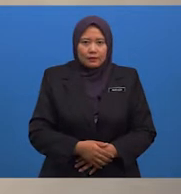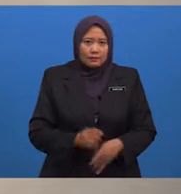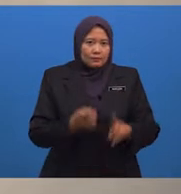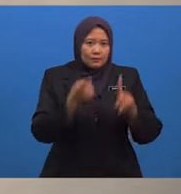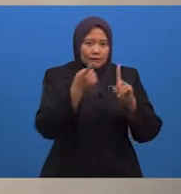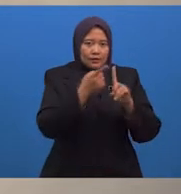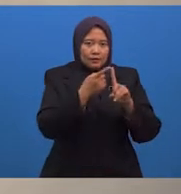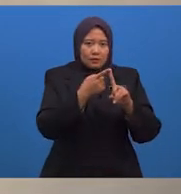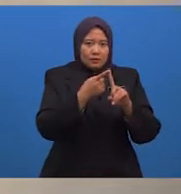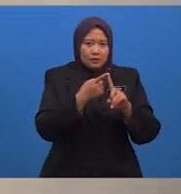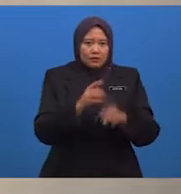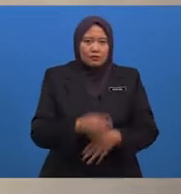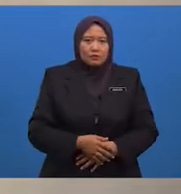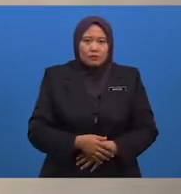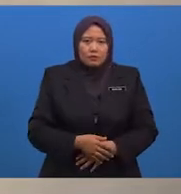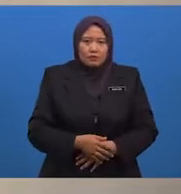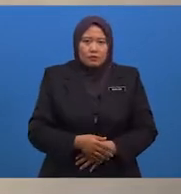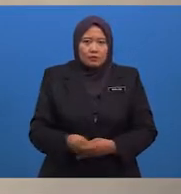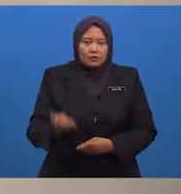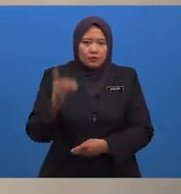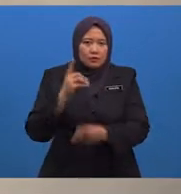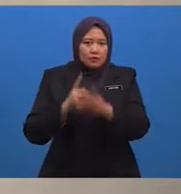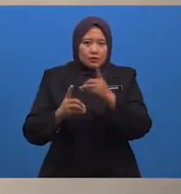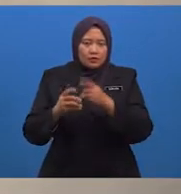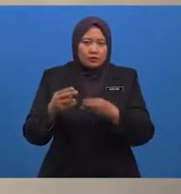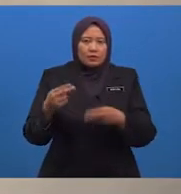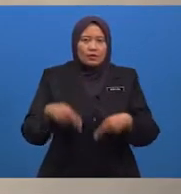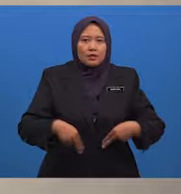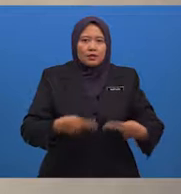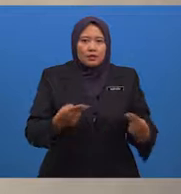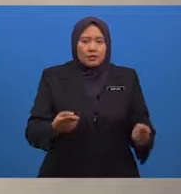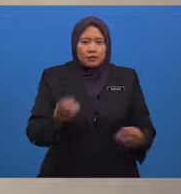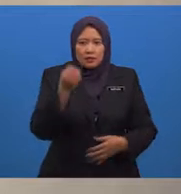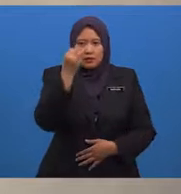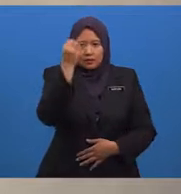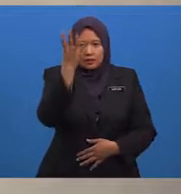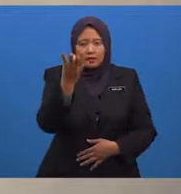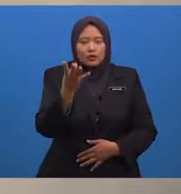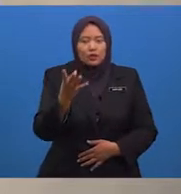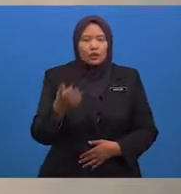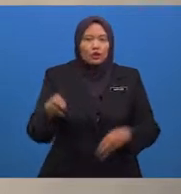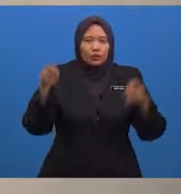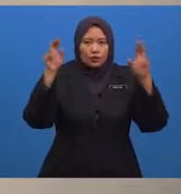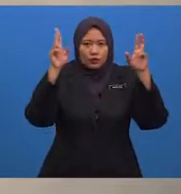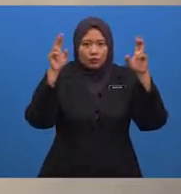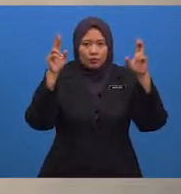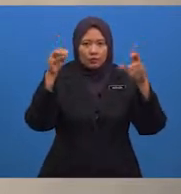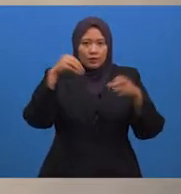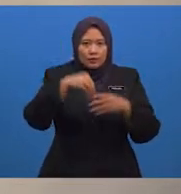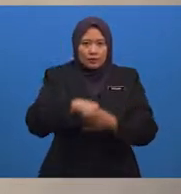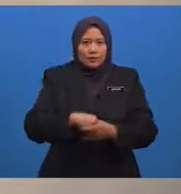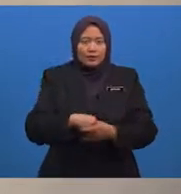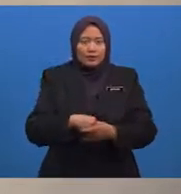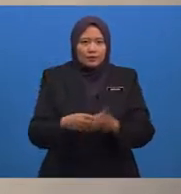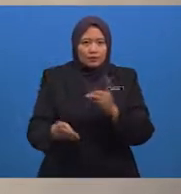Soalan pertama, berdasarkan drama Hadiah, nyatakan tema yang terdapat dalam drama ini.